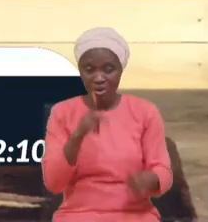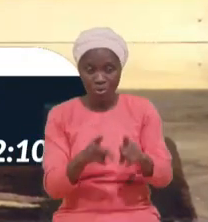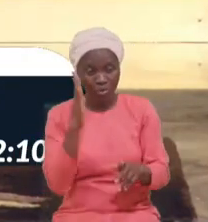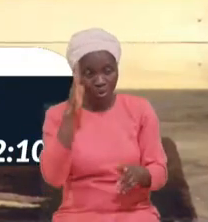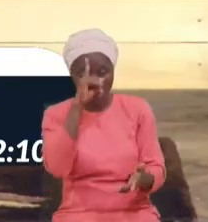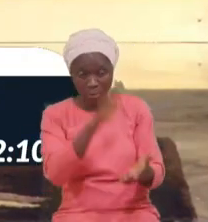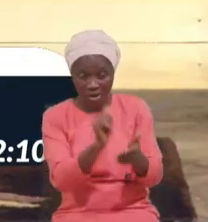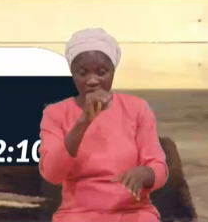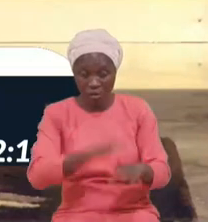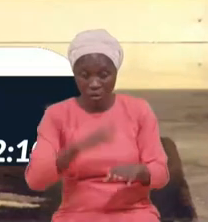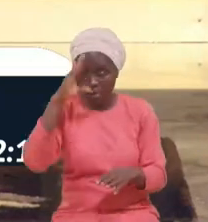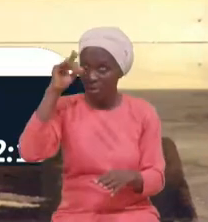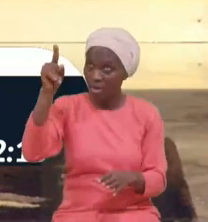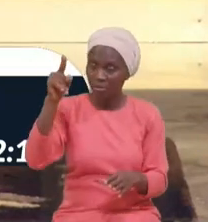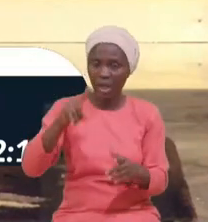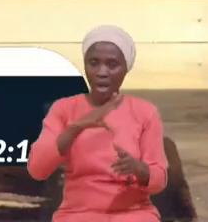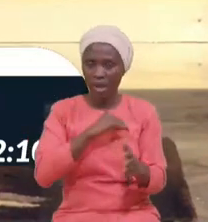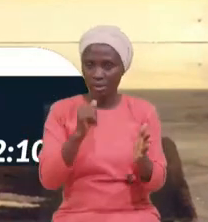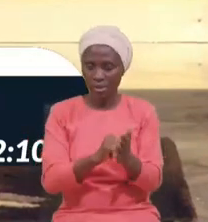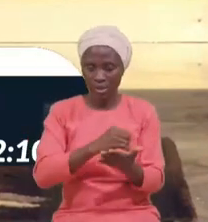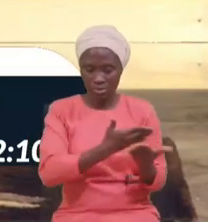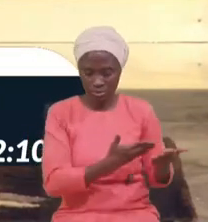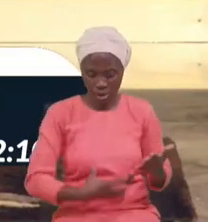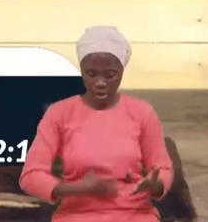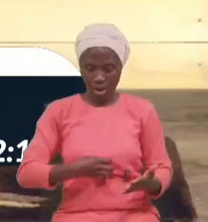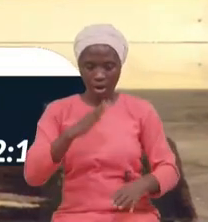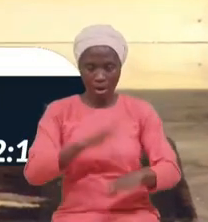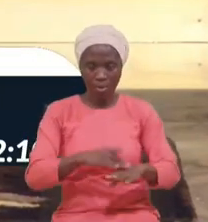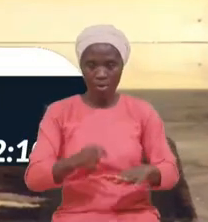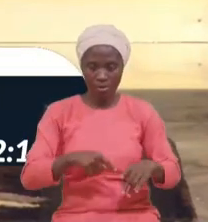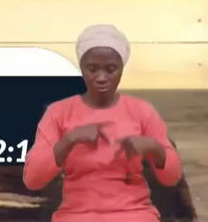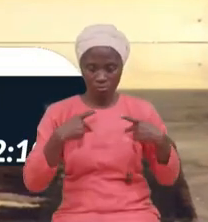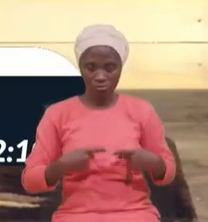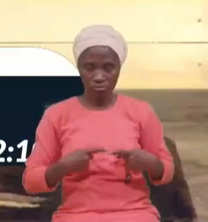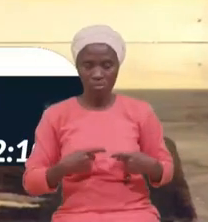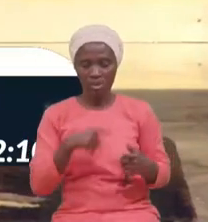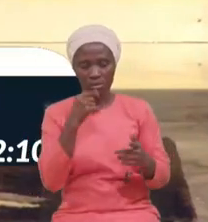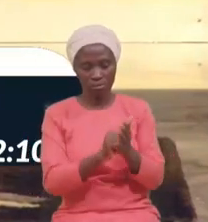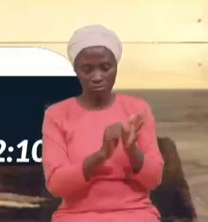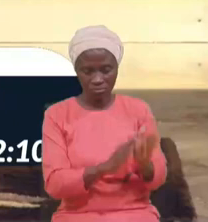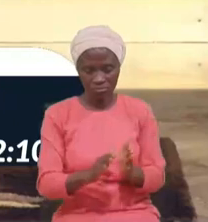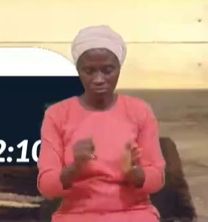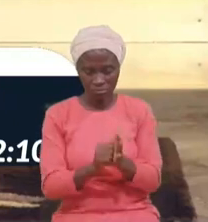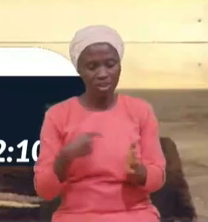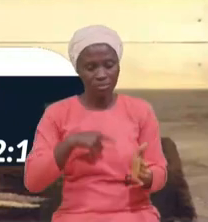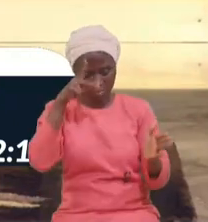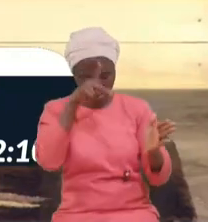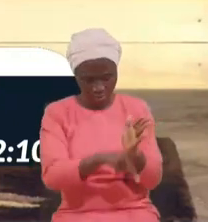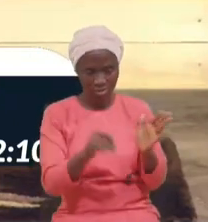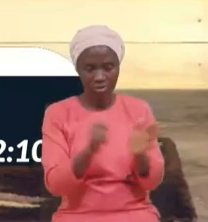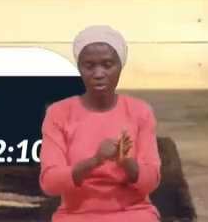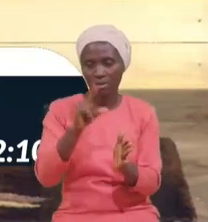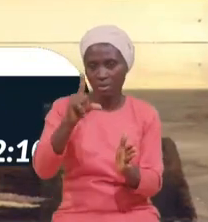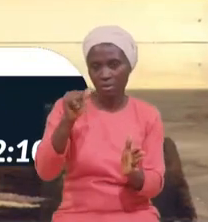Et ces gens croyaient en lui. Et cela a irrité les pharisiens. Ils ont dit que nous allons tuer ce Lazare-là.